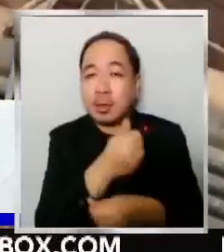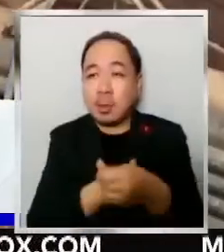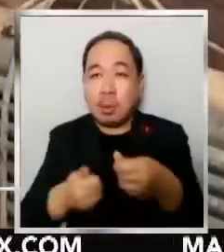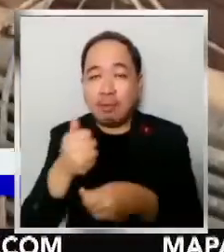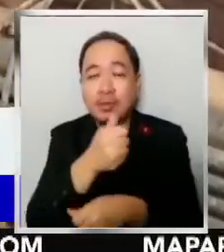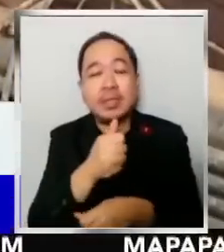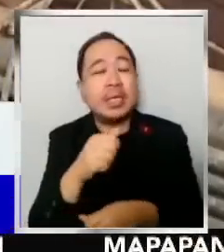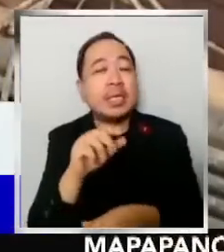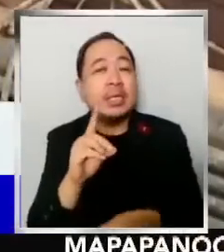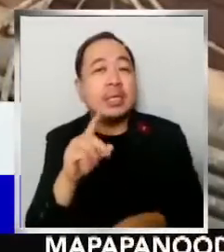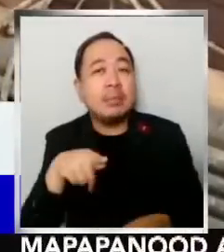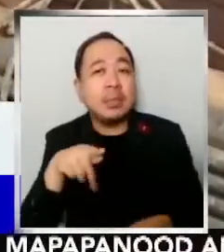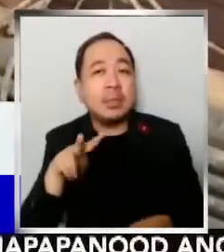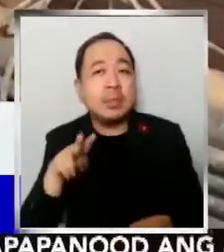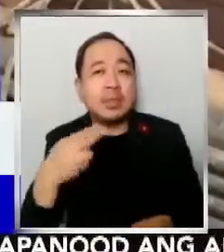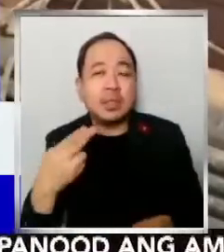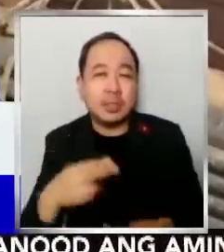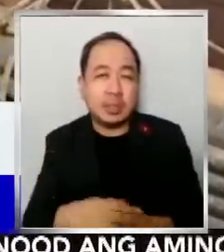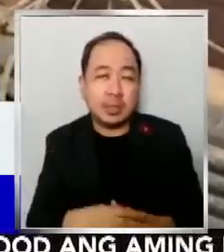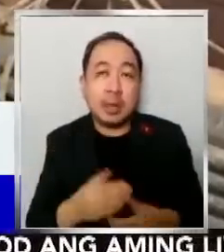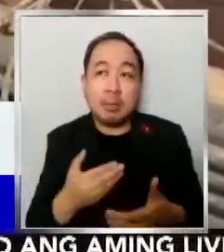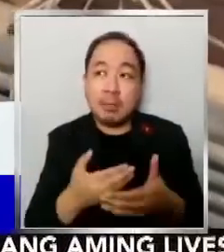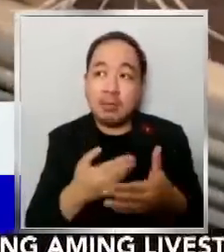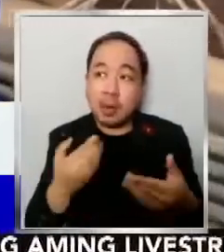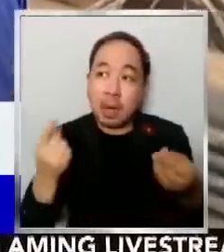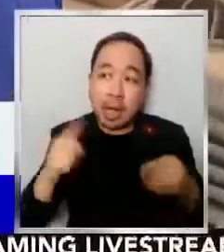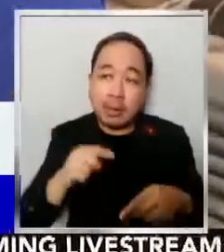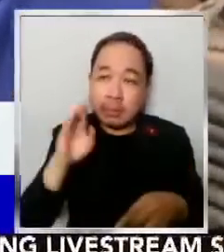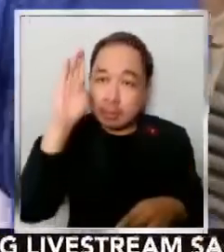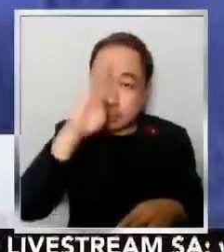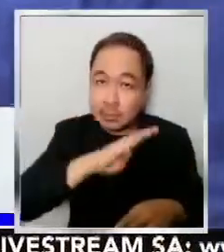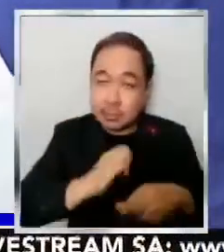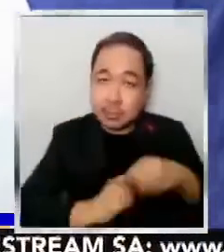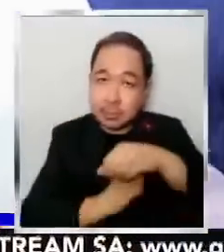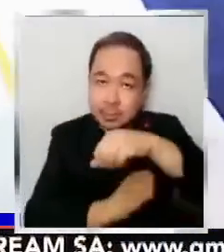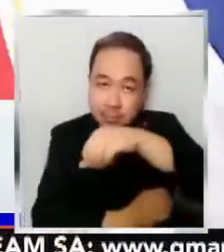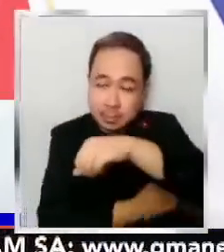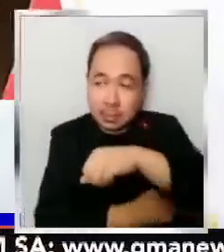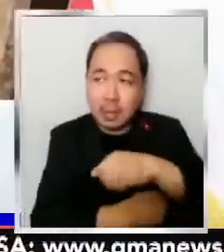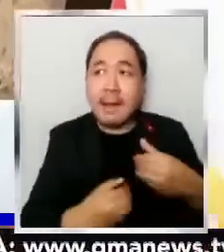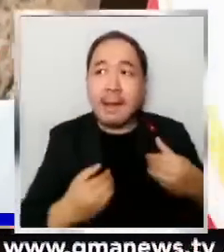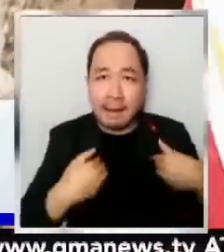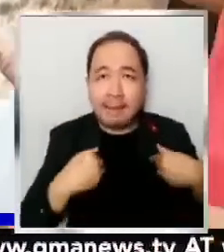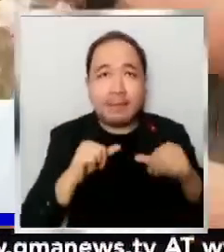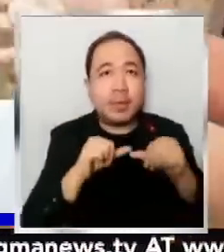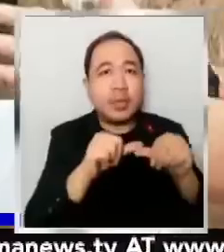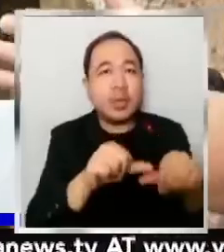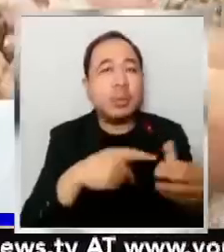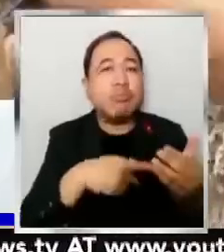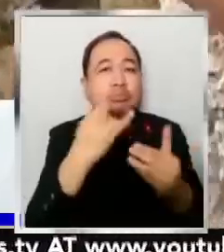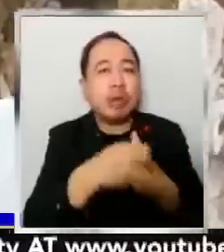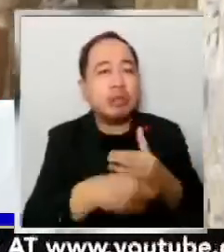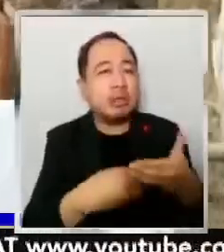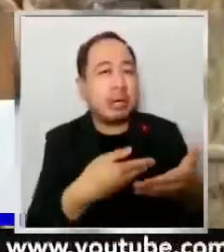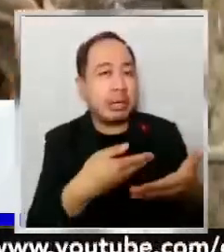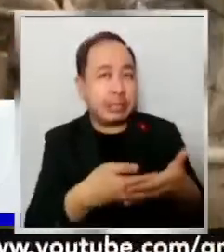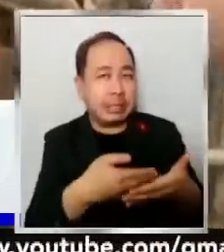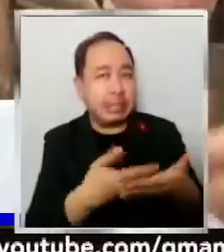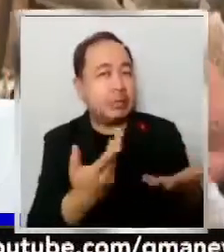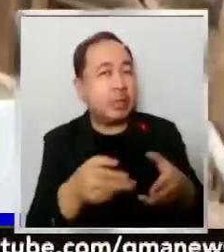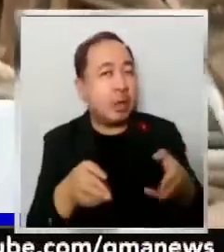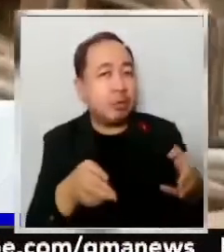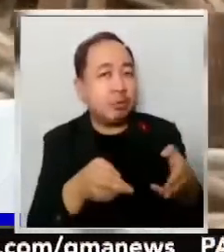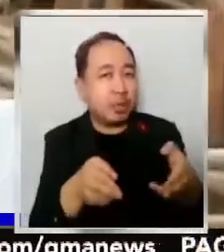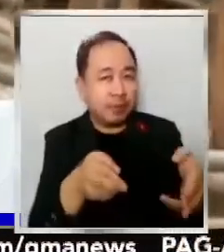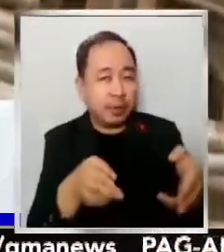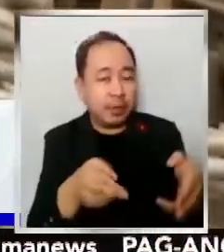yung insidente, meron ng ongoing project ang DPWH dito sa gilid ng Marikina River. Ito yung box culvert. Ang purpose